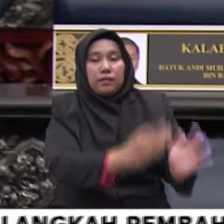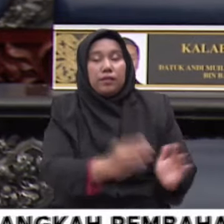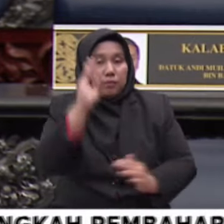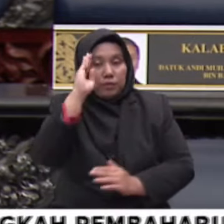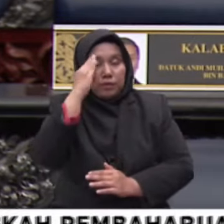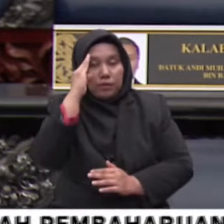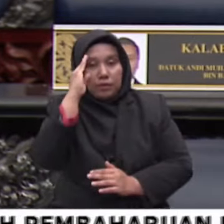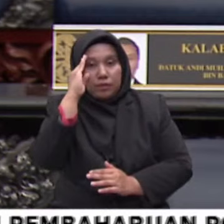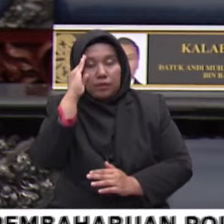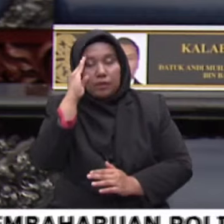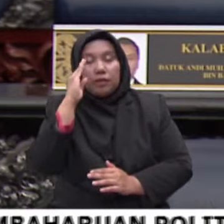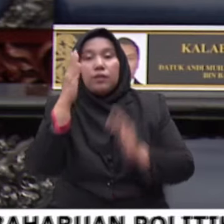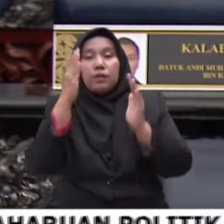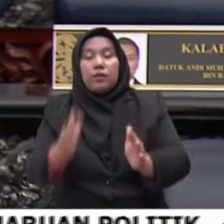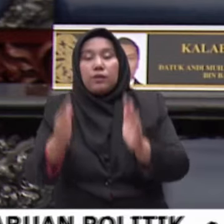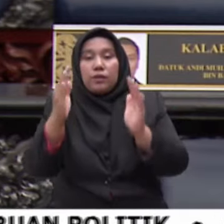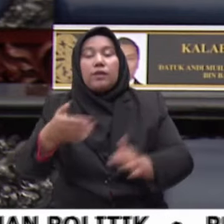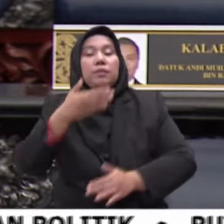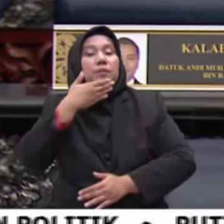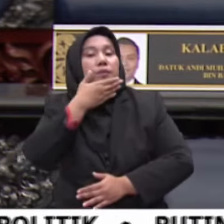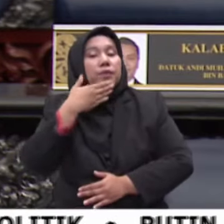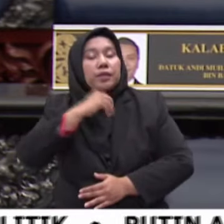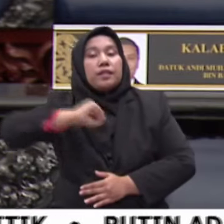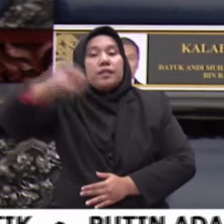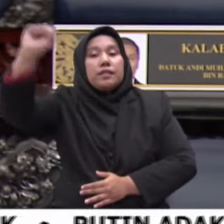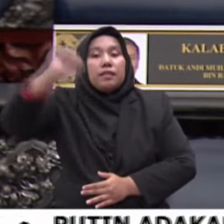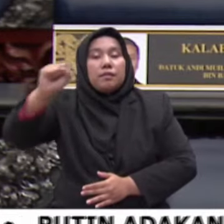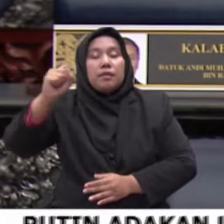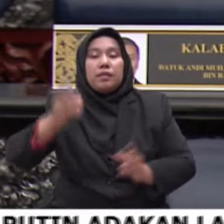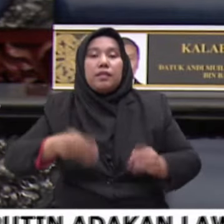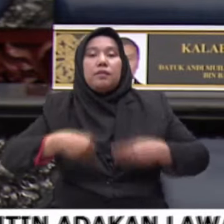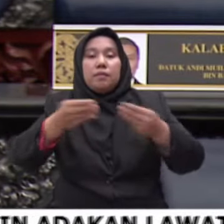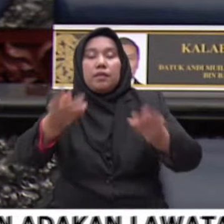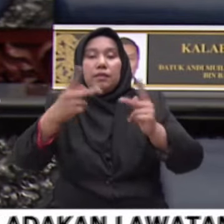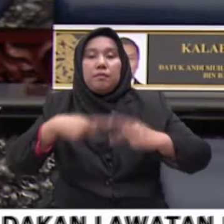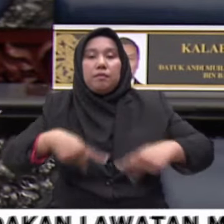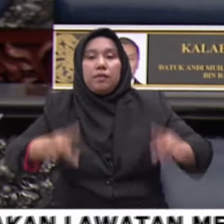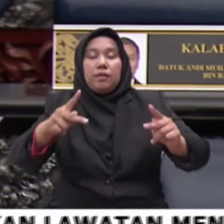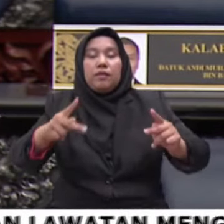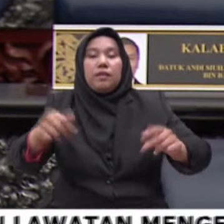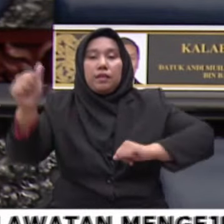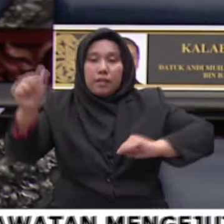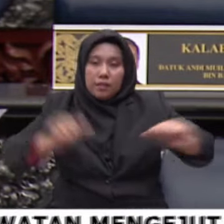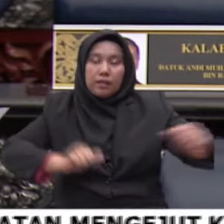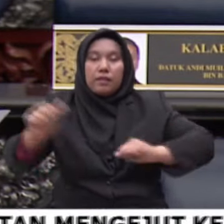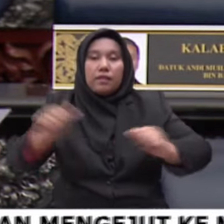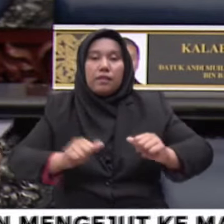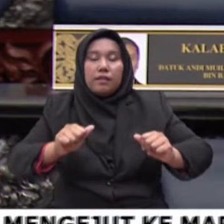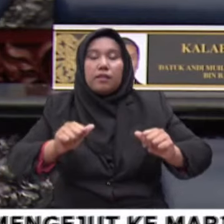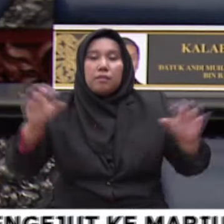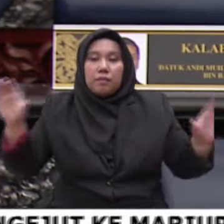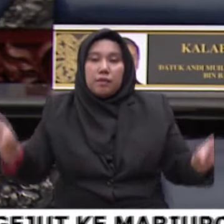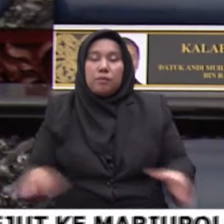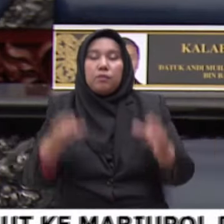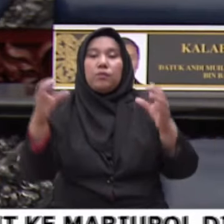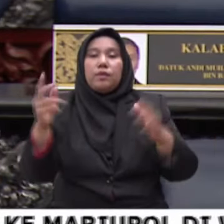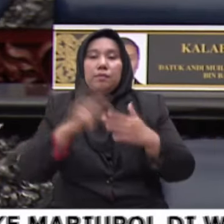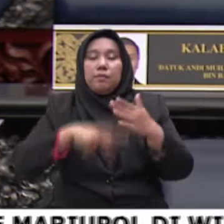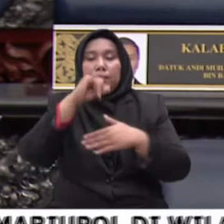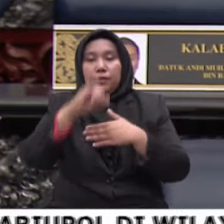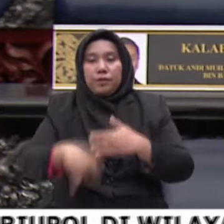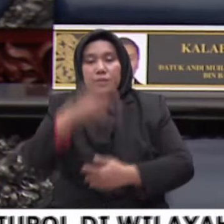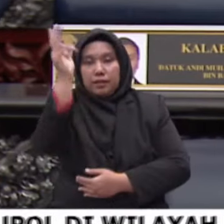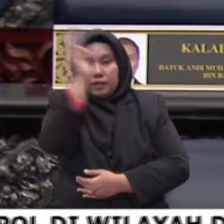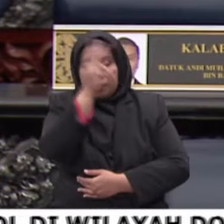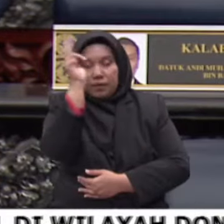terutamanya generasi muda di negeri Sabah turut diberi peluang untuk lebih aktif dalam mengendalikan projek kerajaan?